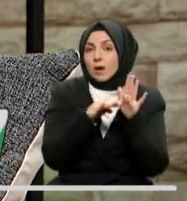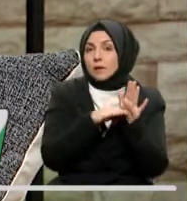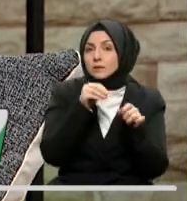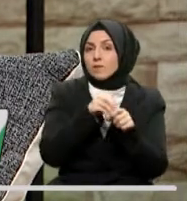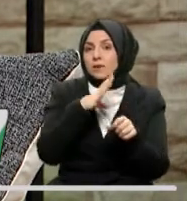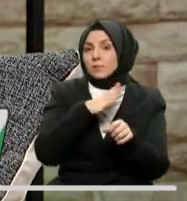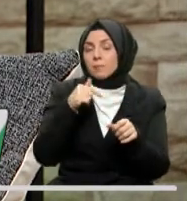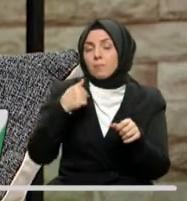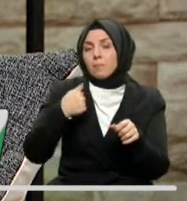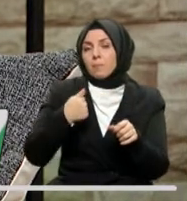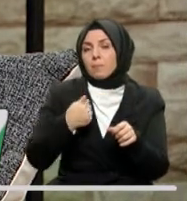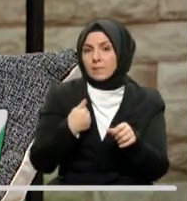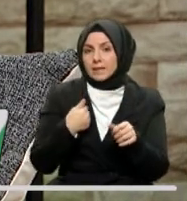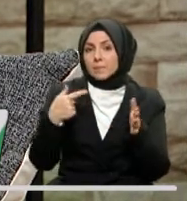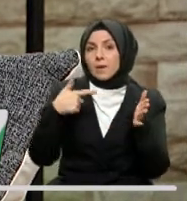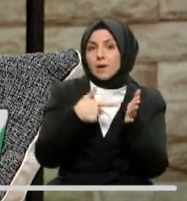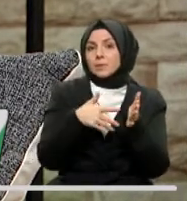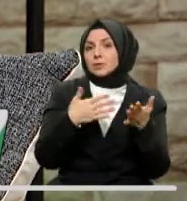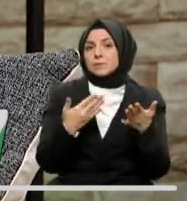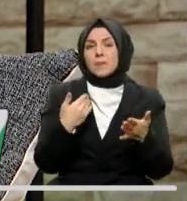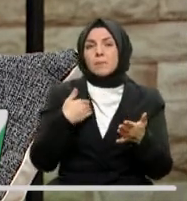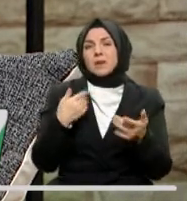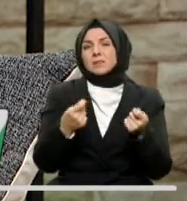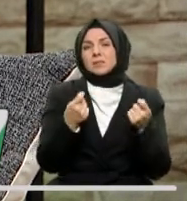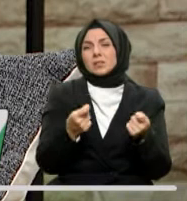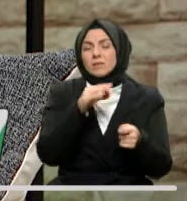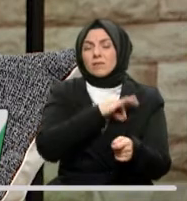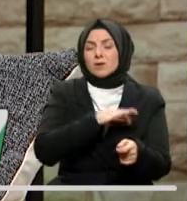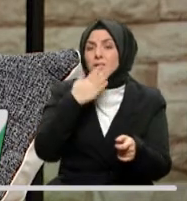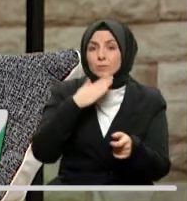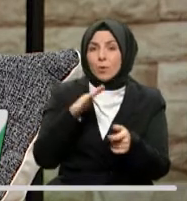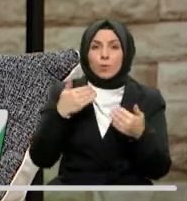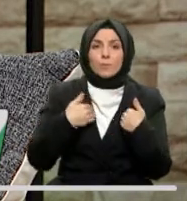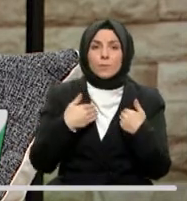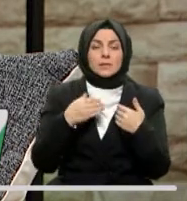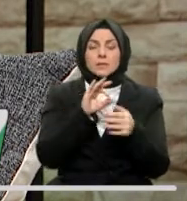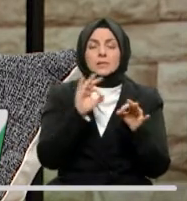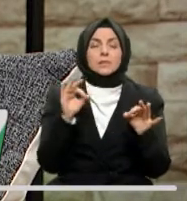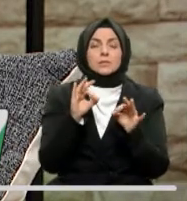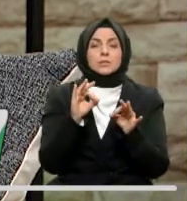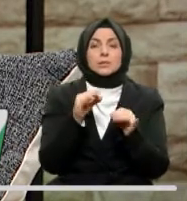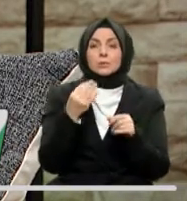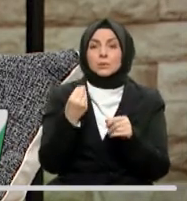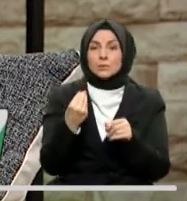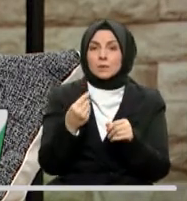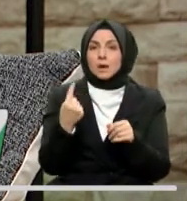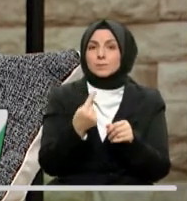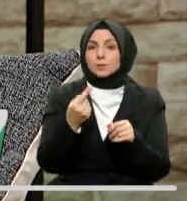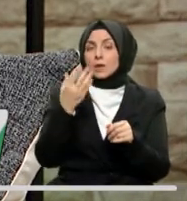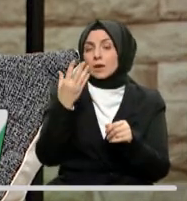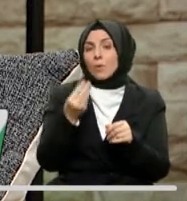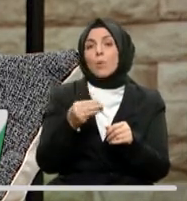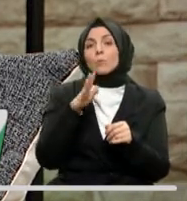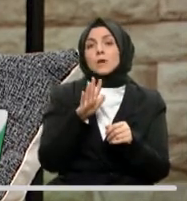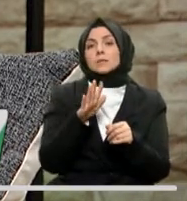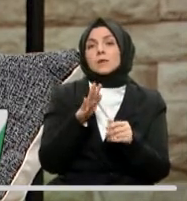olmam Amacın ne ki ben ne işe yarıyorum ki benim zaten başıma hiç güzel bir şey gelmez ki ben kimseden güzel bir